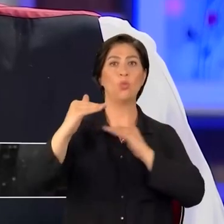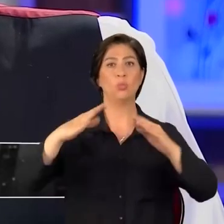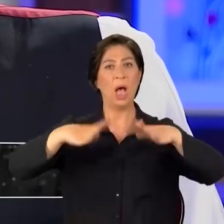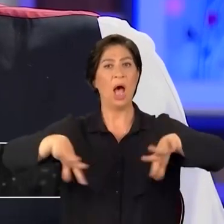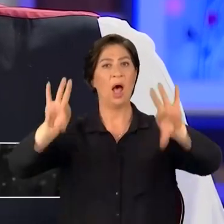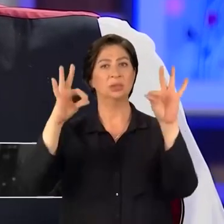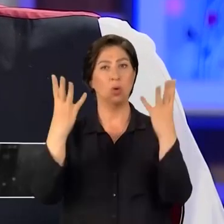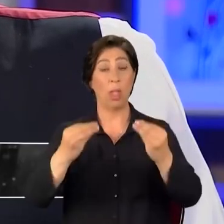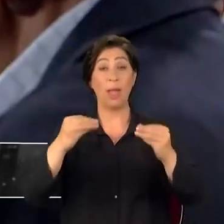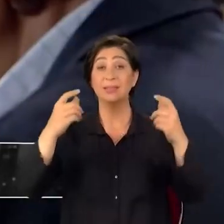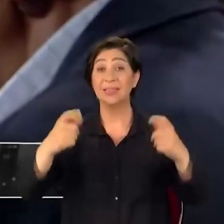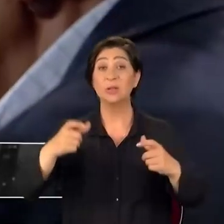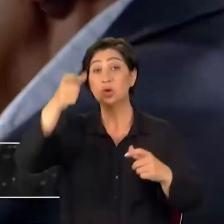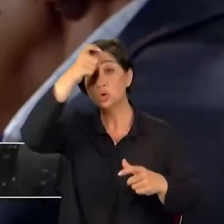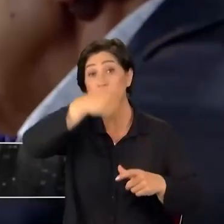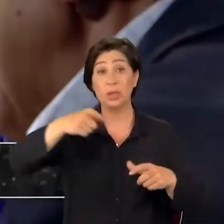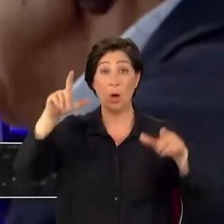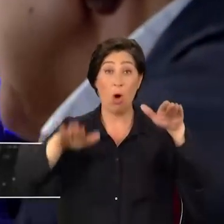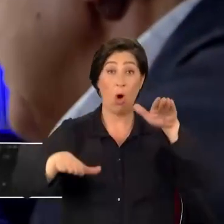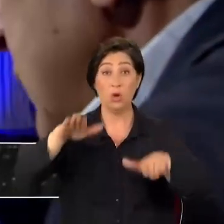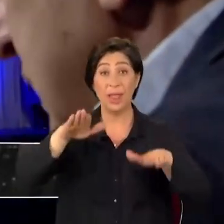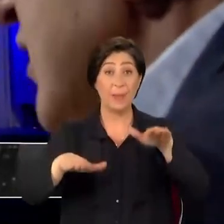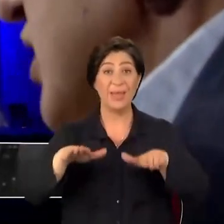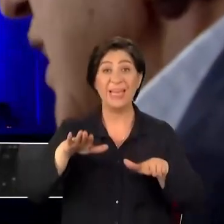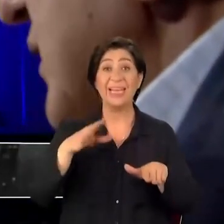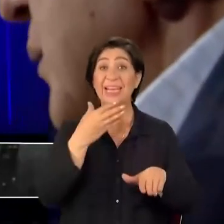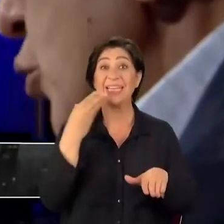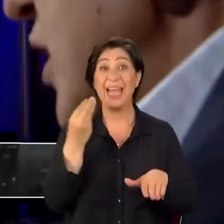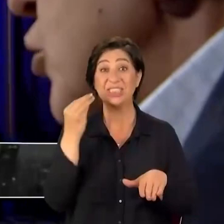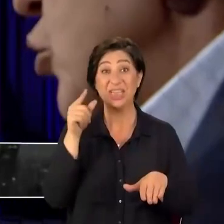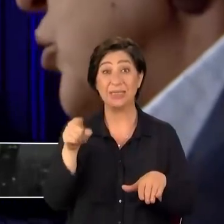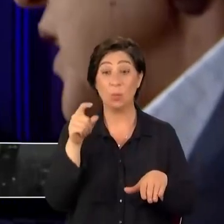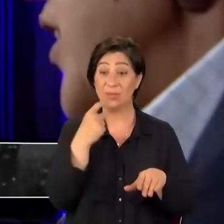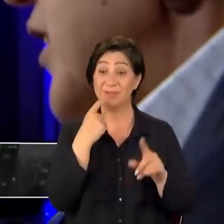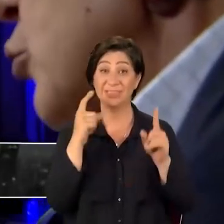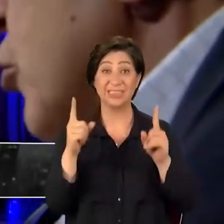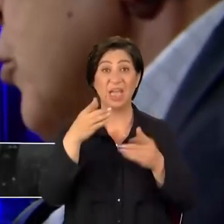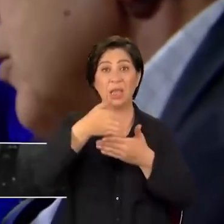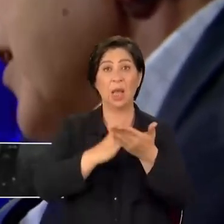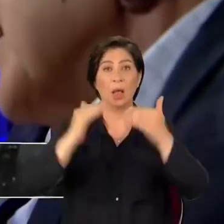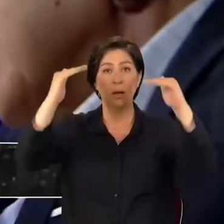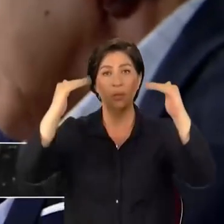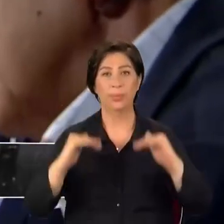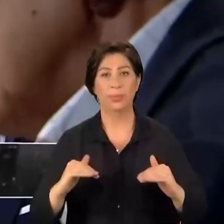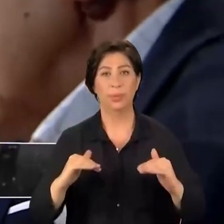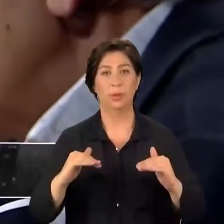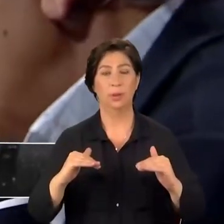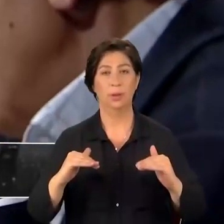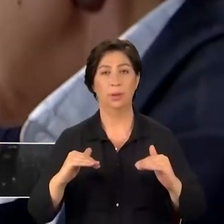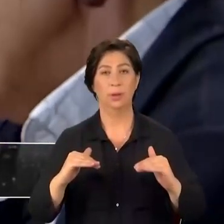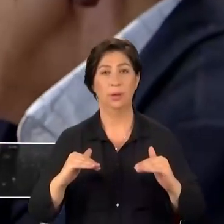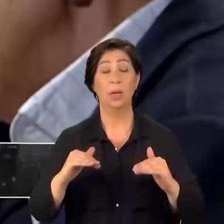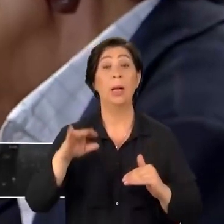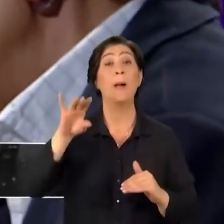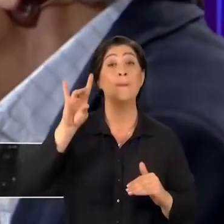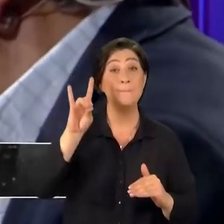olan partilerin Türkiye ortalamaları neyse gençlerde bu yaş grubunda yarıya düşüyor her ikisi de.